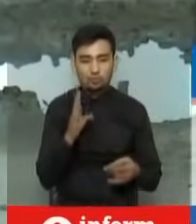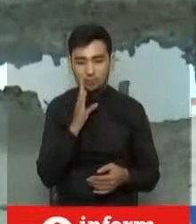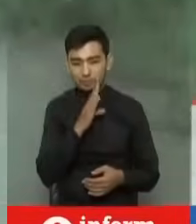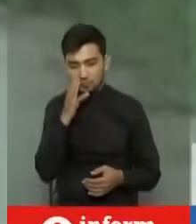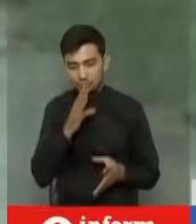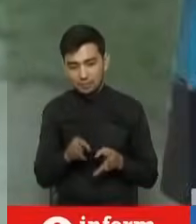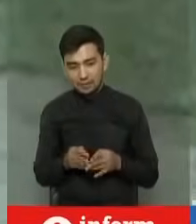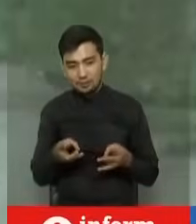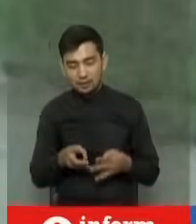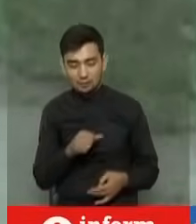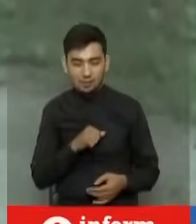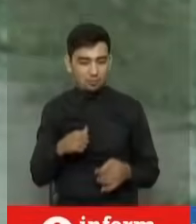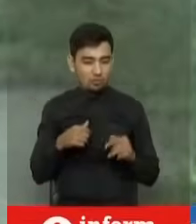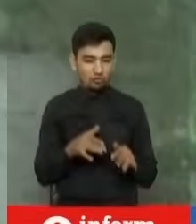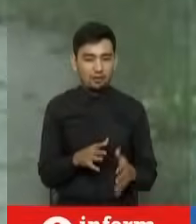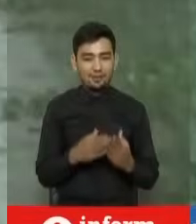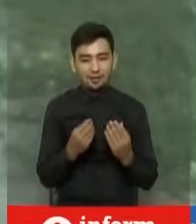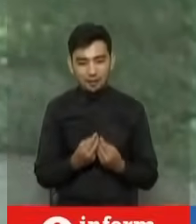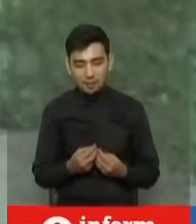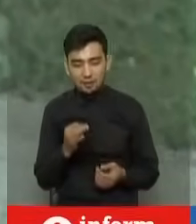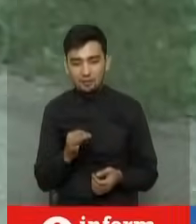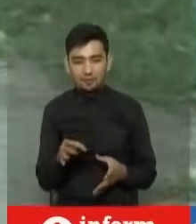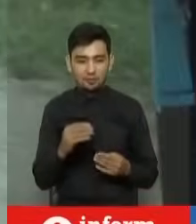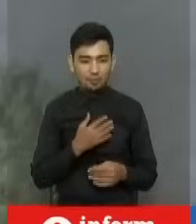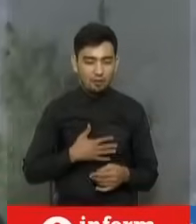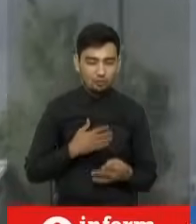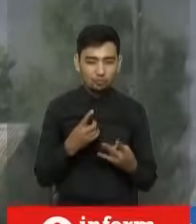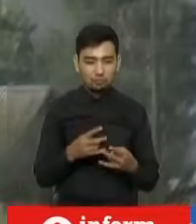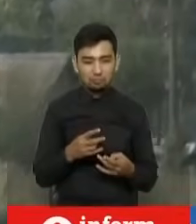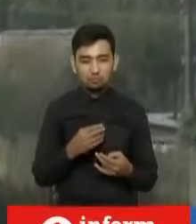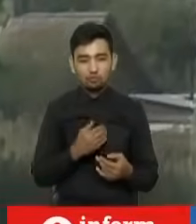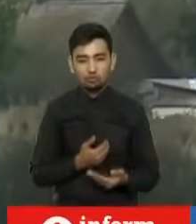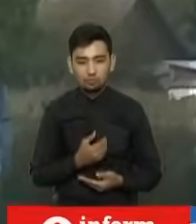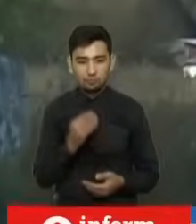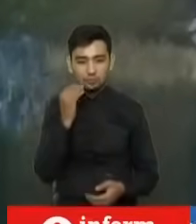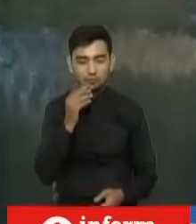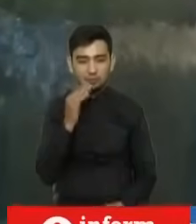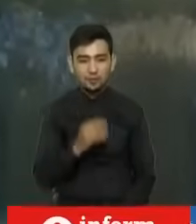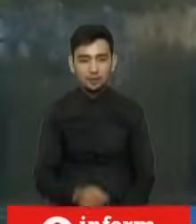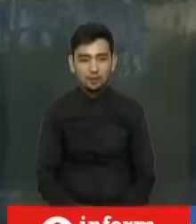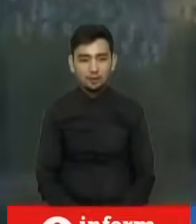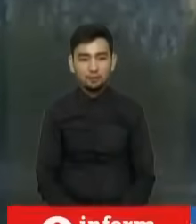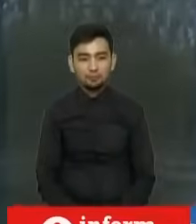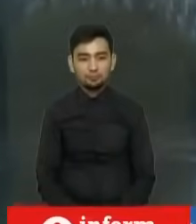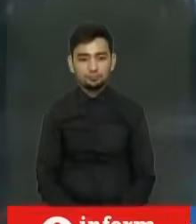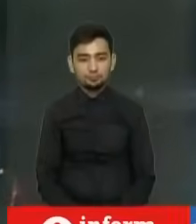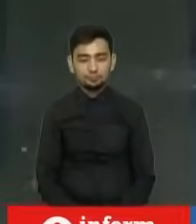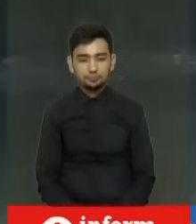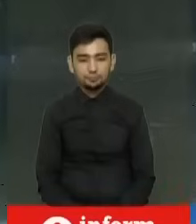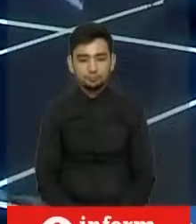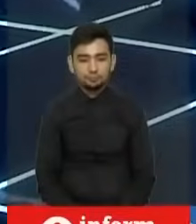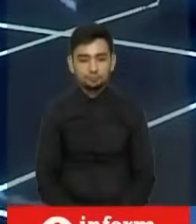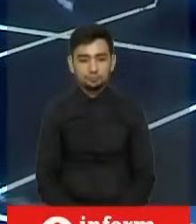решает сам. Главное, чтобы в семье царили гармония, мир и спокойствие. Оксана Матасова, Рамиль Дусумов, Информбюро, Акмолинская